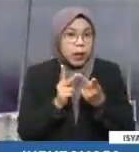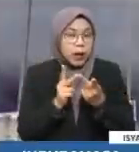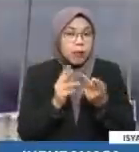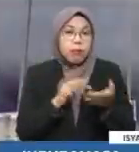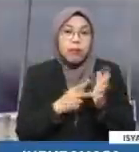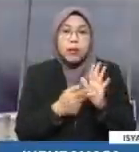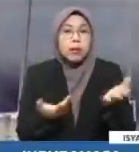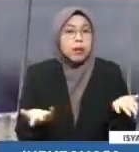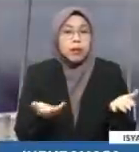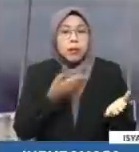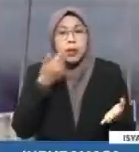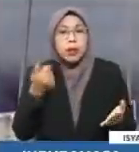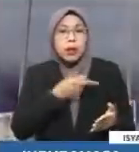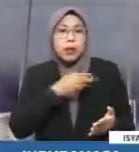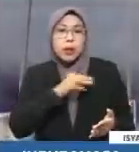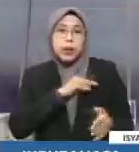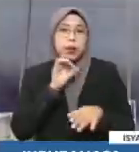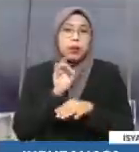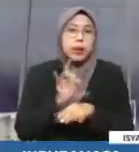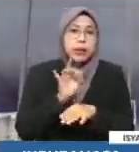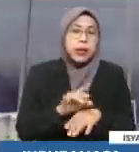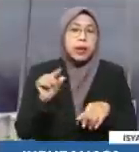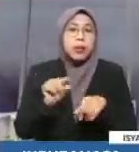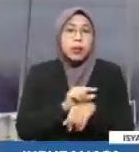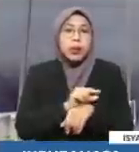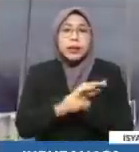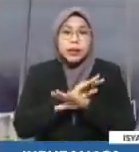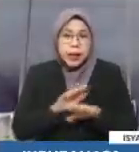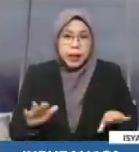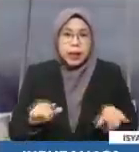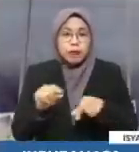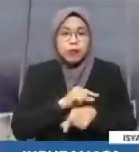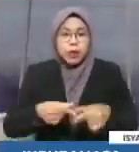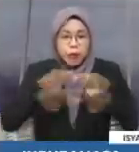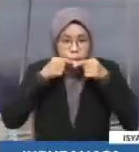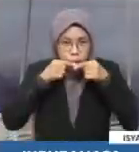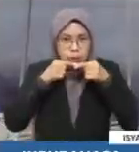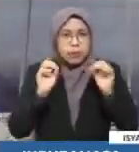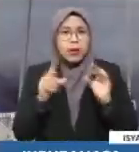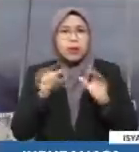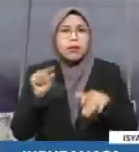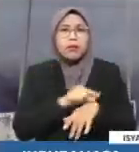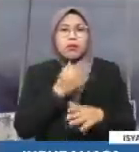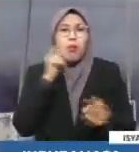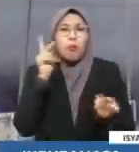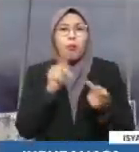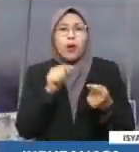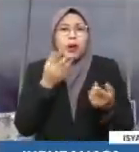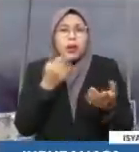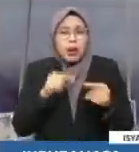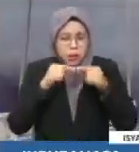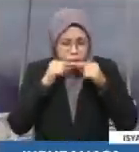adalah lebih baik kepada kementerian untuk menasehatkan pengguna supaya jangan-jangan guna celebrate sebab tataguna pun